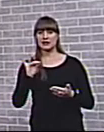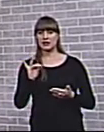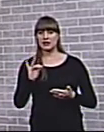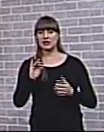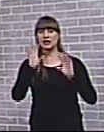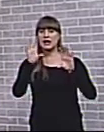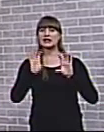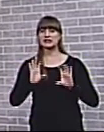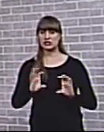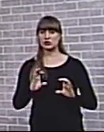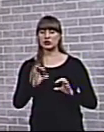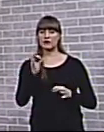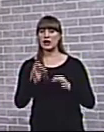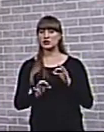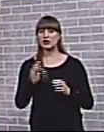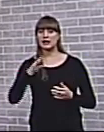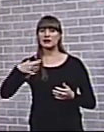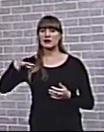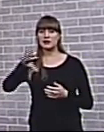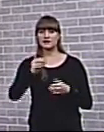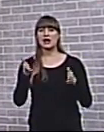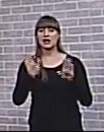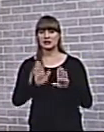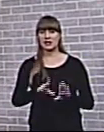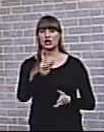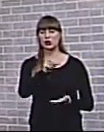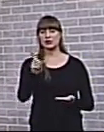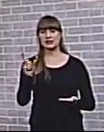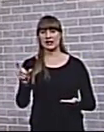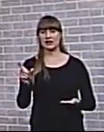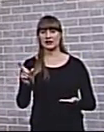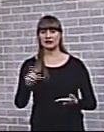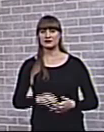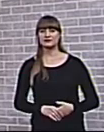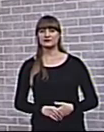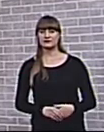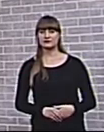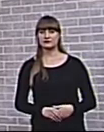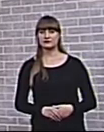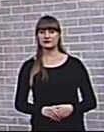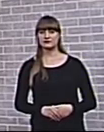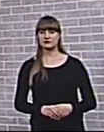Конституционного суда, и до всех остальных людей.